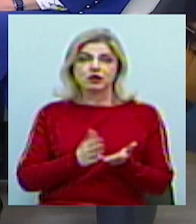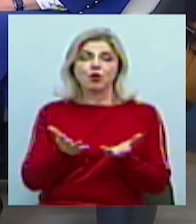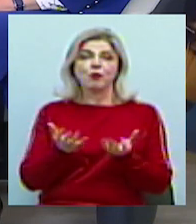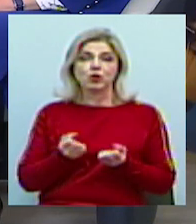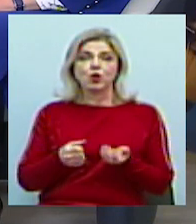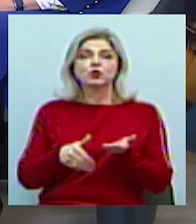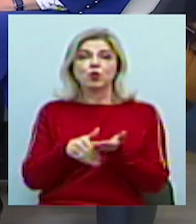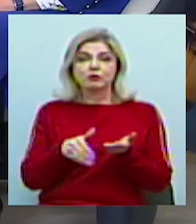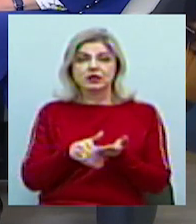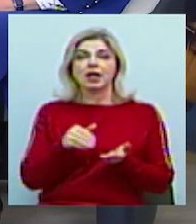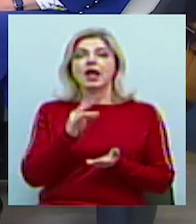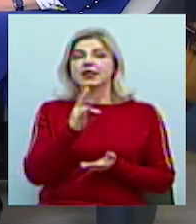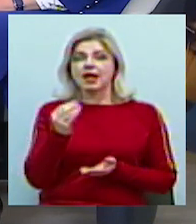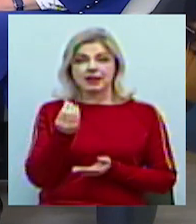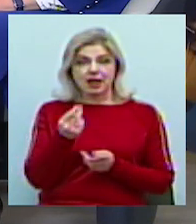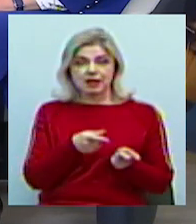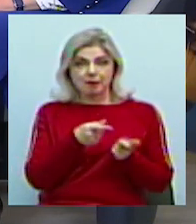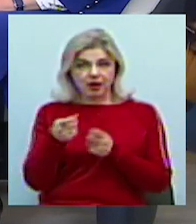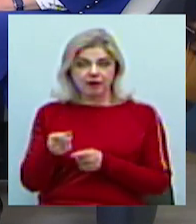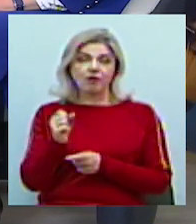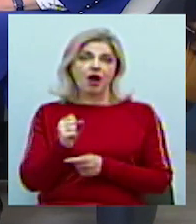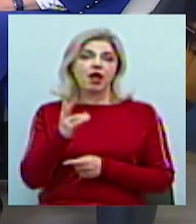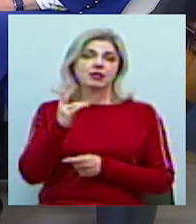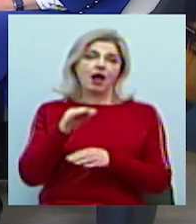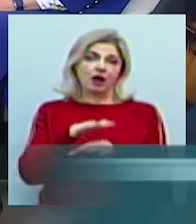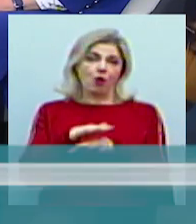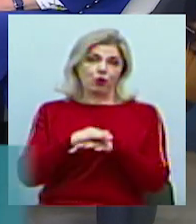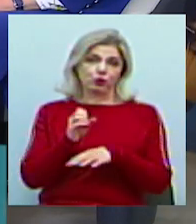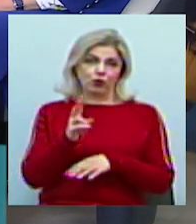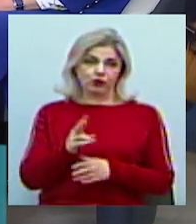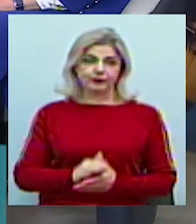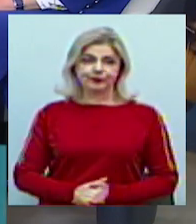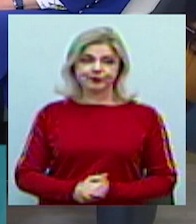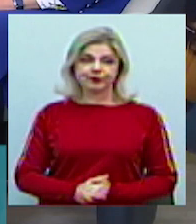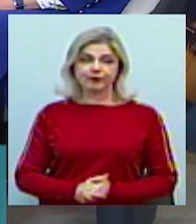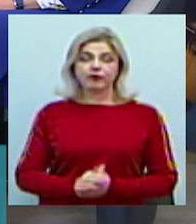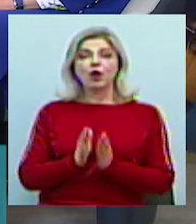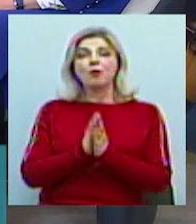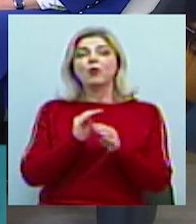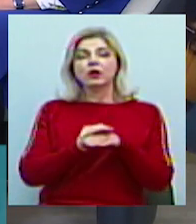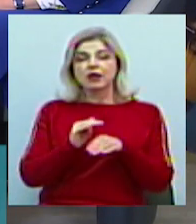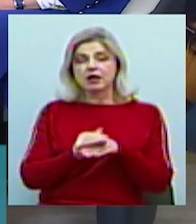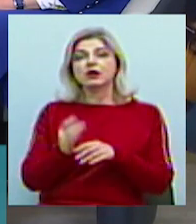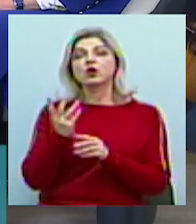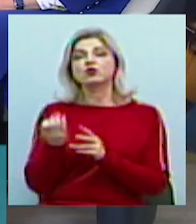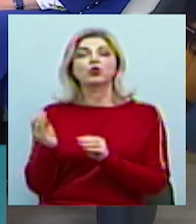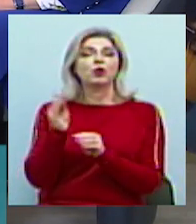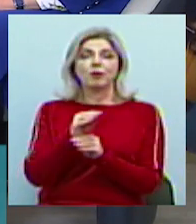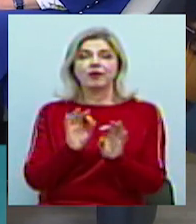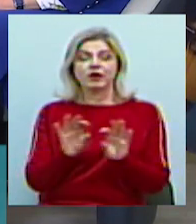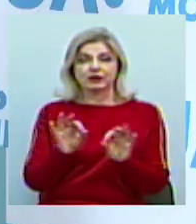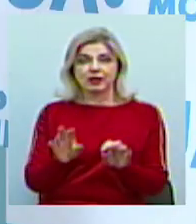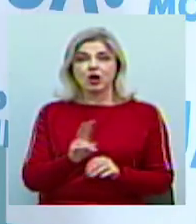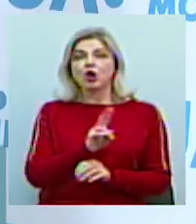субсидію не грошовим переказом, а відповідно на рахунок. Олена Анатольовна, будь ласка, Додайте до Оксані Руслановій. Так, ті